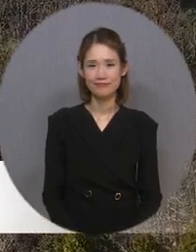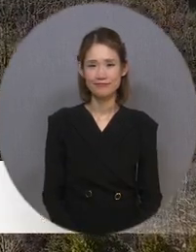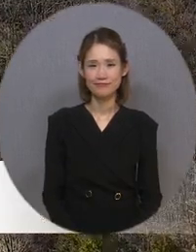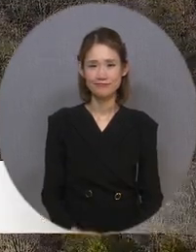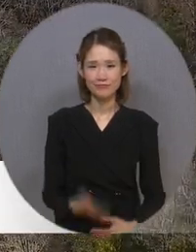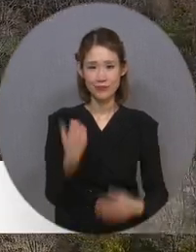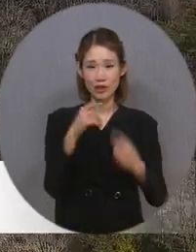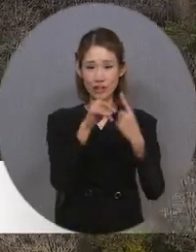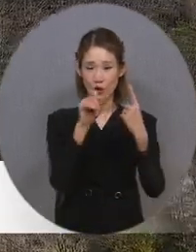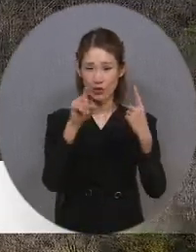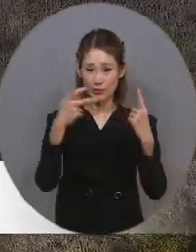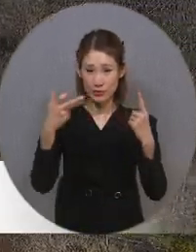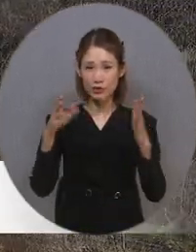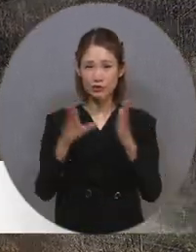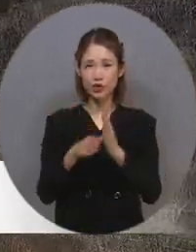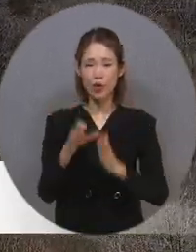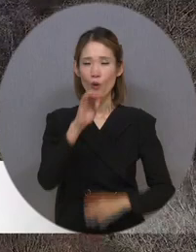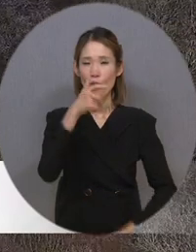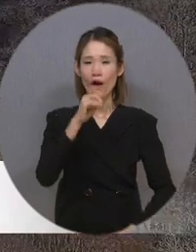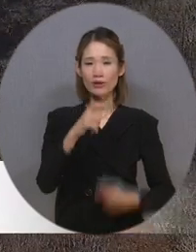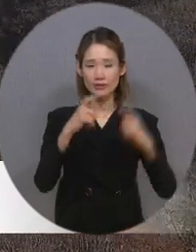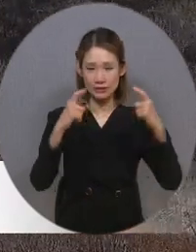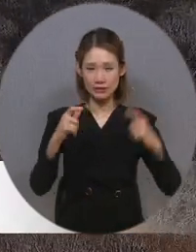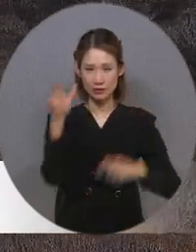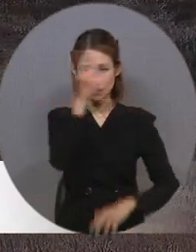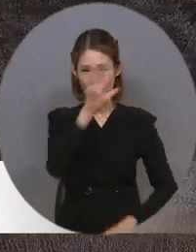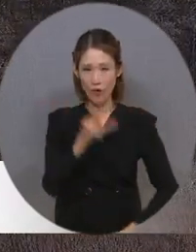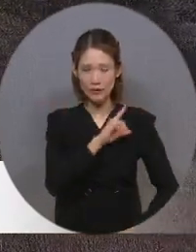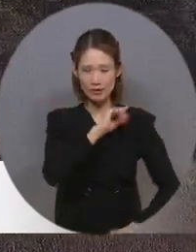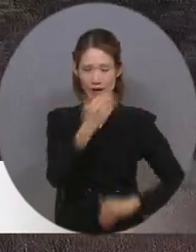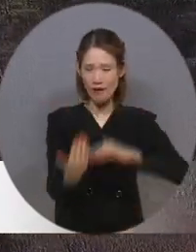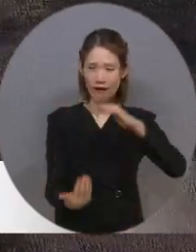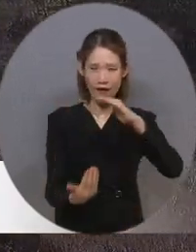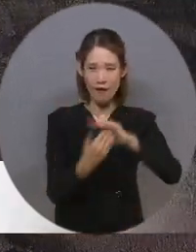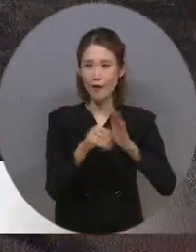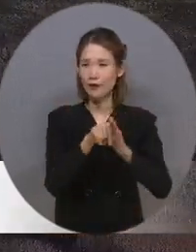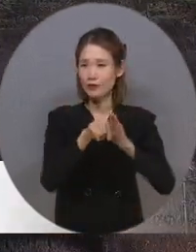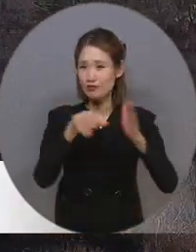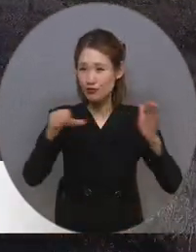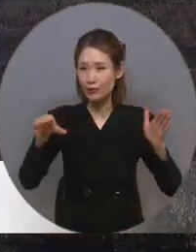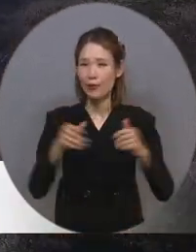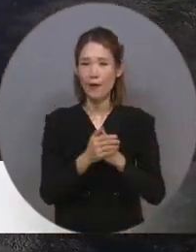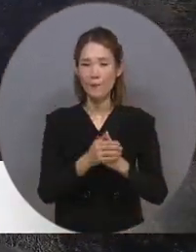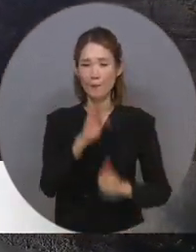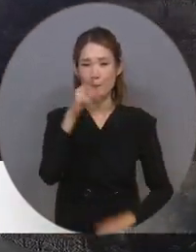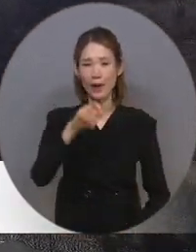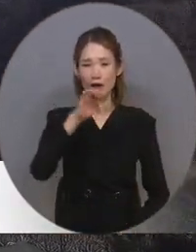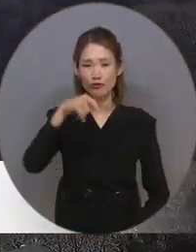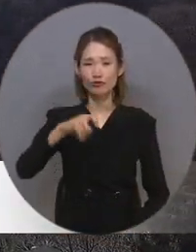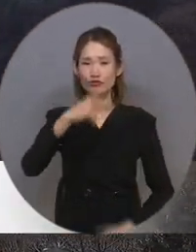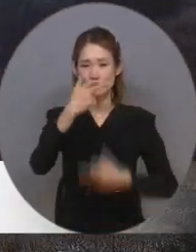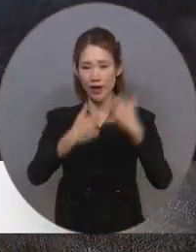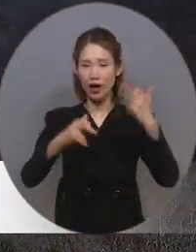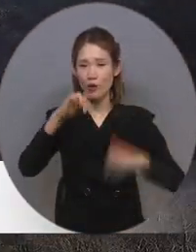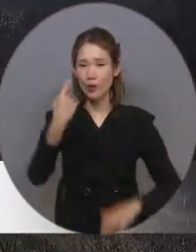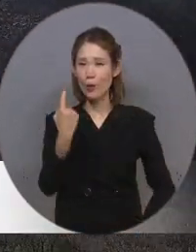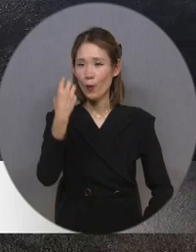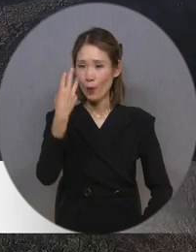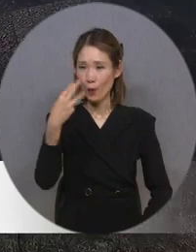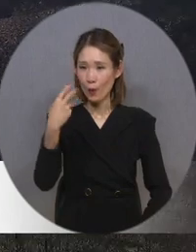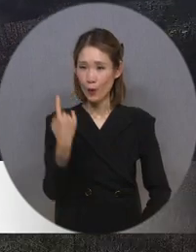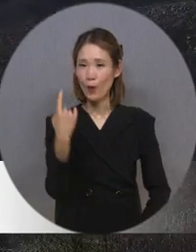지난달 17일부터 광양 지역에서는 전국 최고의 명성을 자랑하는 광양 백운산 고로쇠 채취 작업이 이뤄지고